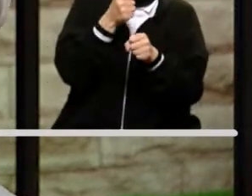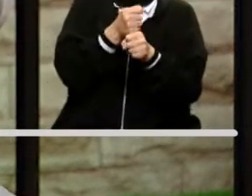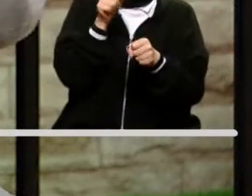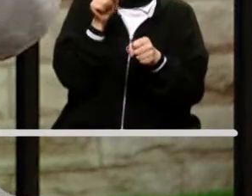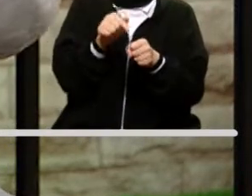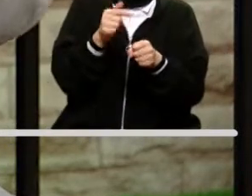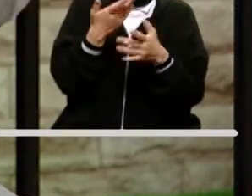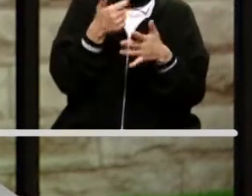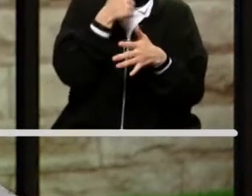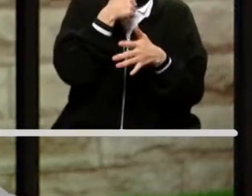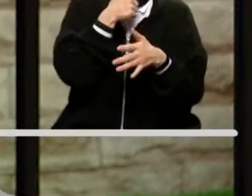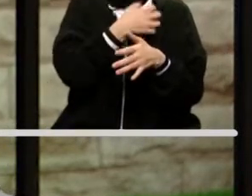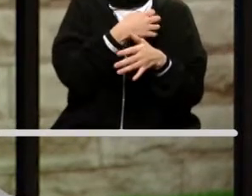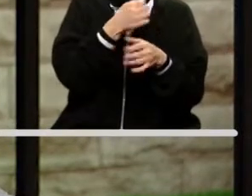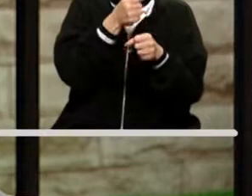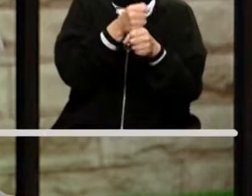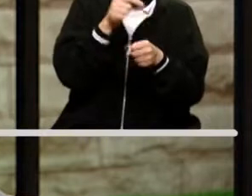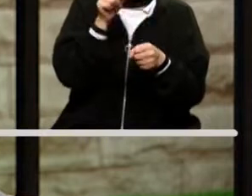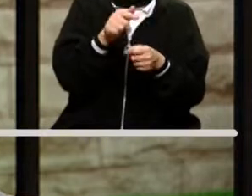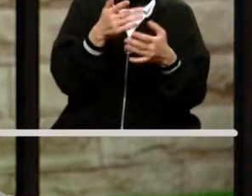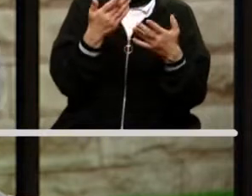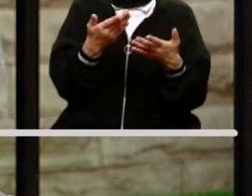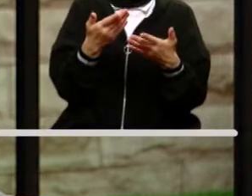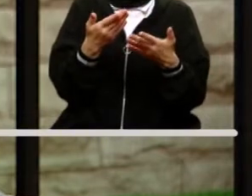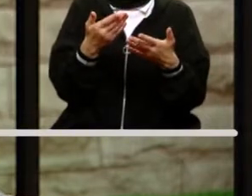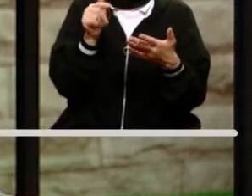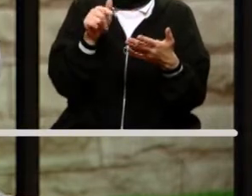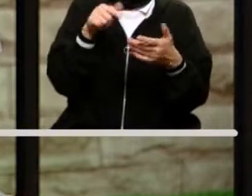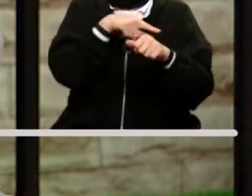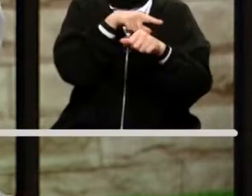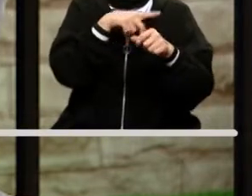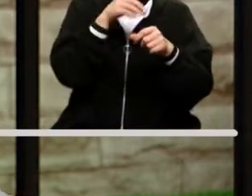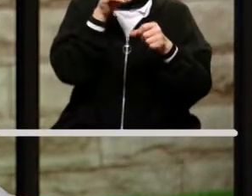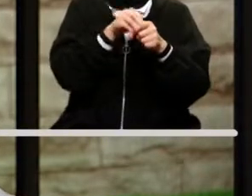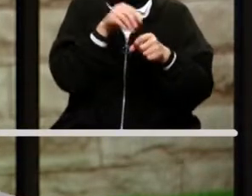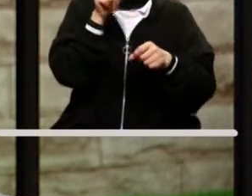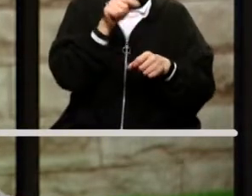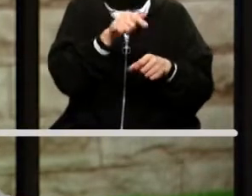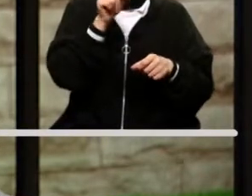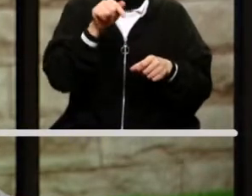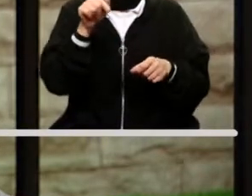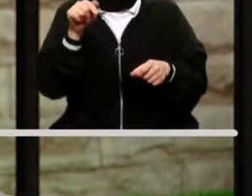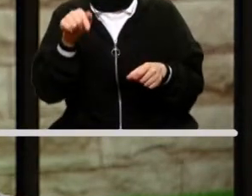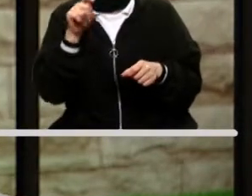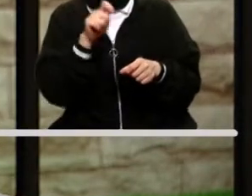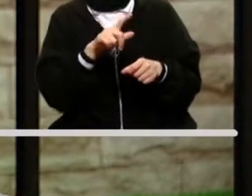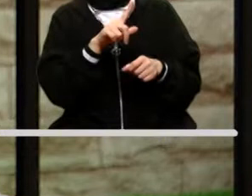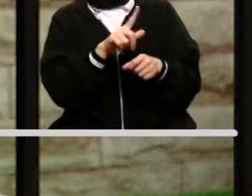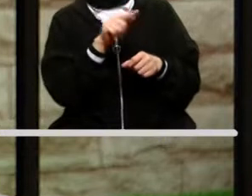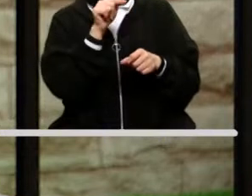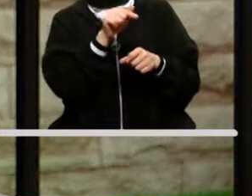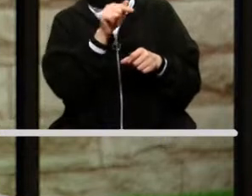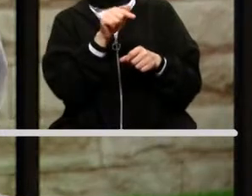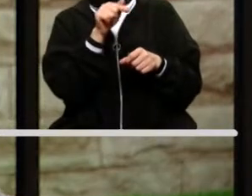budur, biz bir bireyiz, senin görevin şudur. Bu süreç içerisinde, bu dönem içerisinde sen şunları yapmakla yükümlüsün. Çünkü bunları yaparsan